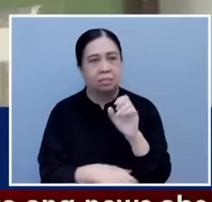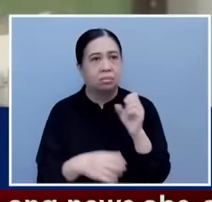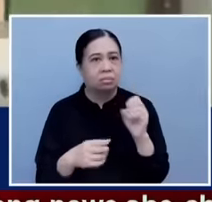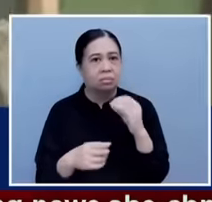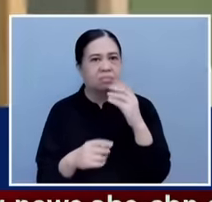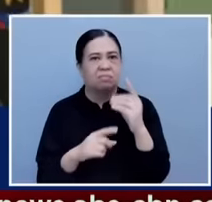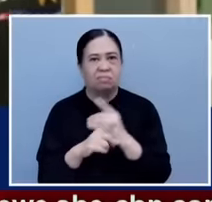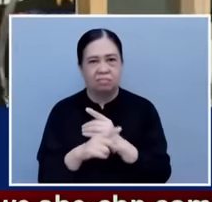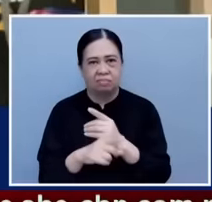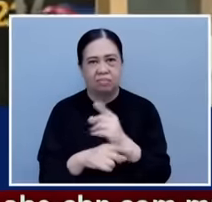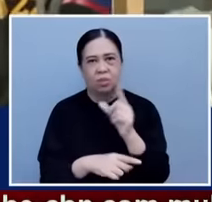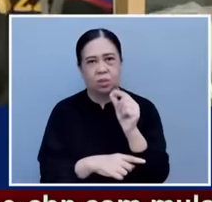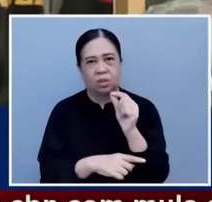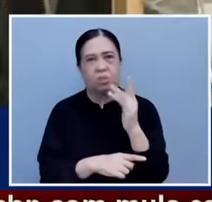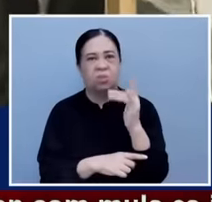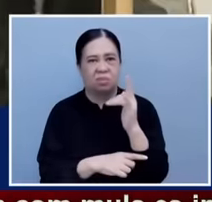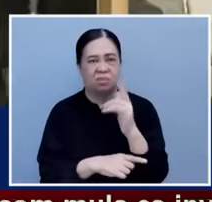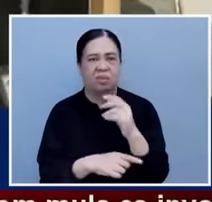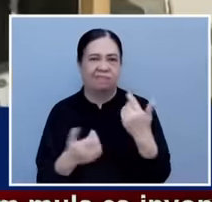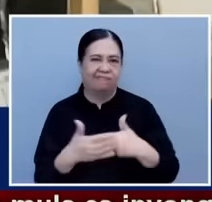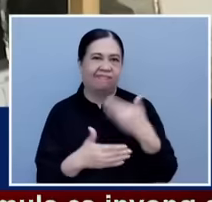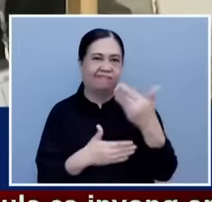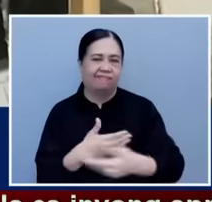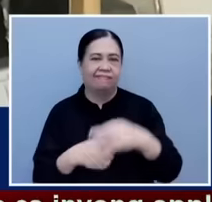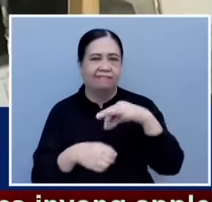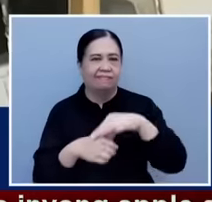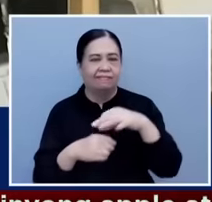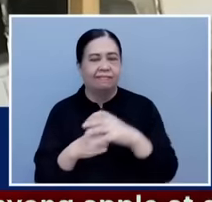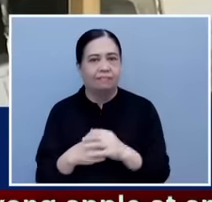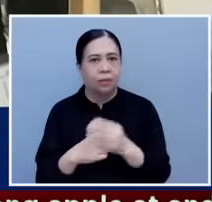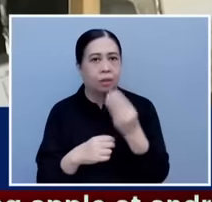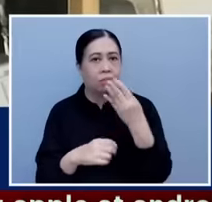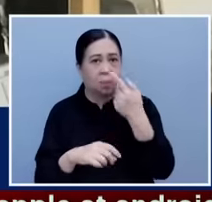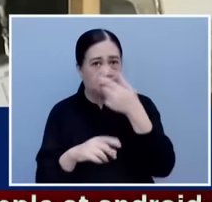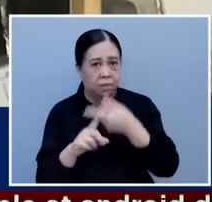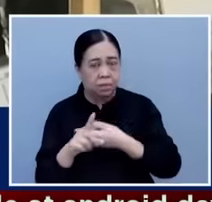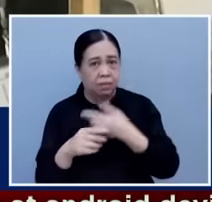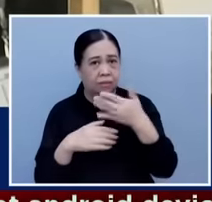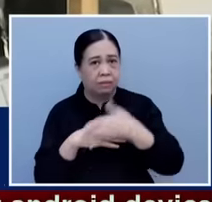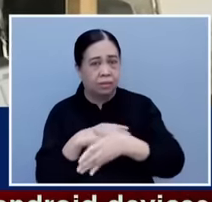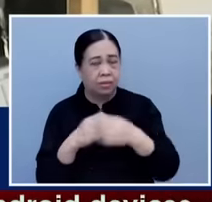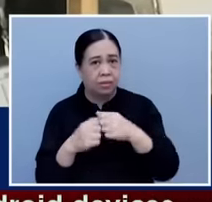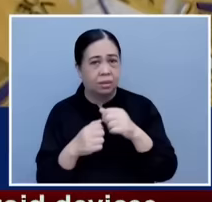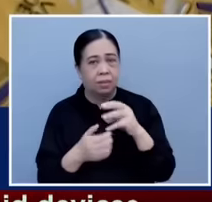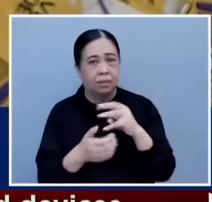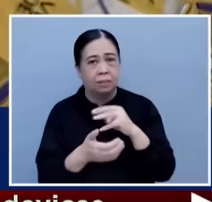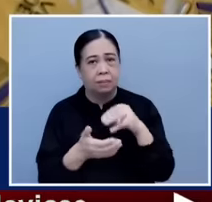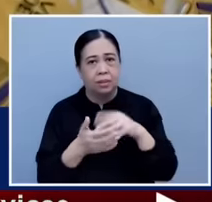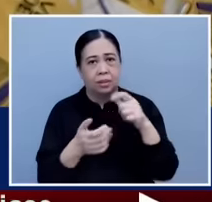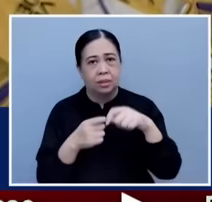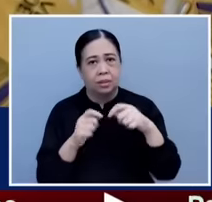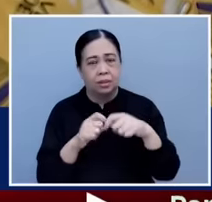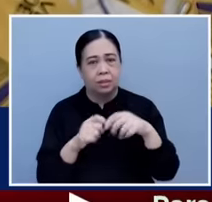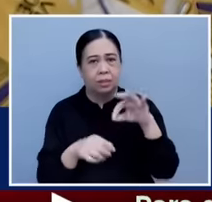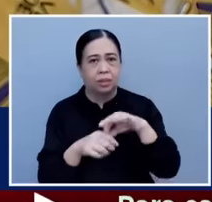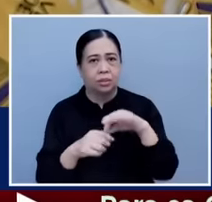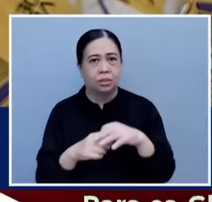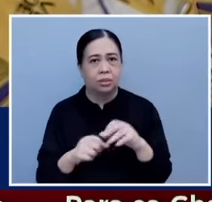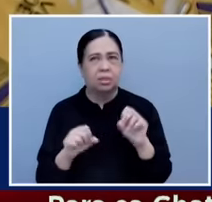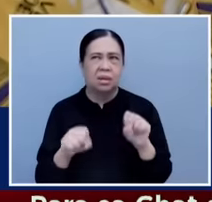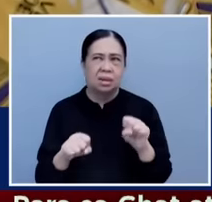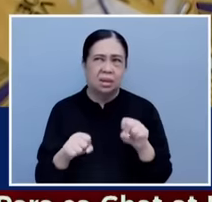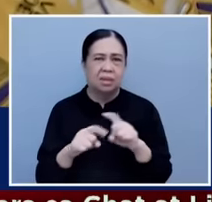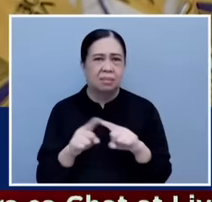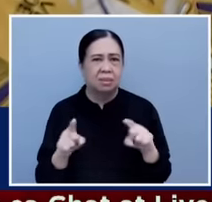December 2025 na ang susunod na halalan, ilang buwan lang matapos ang midterm elections. Kakayanin namin, kaya lang po yung